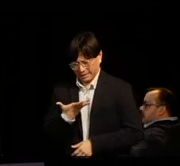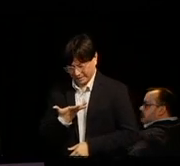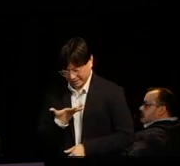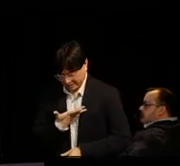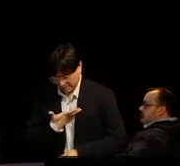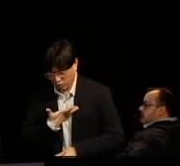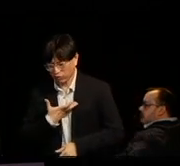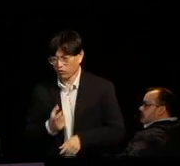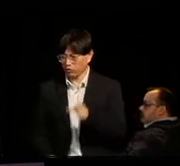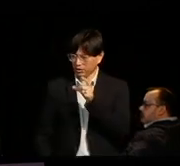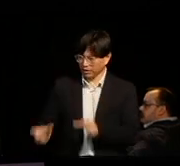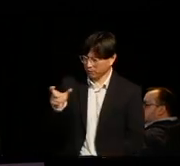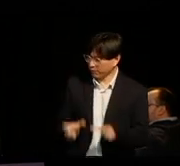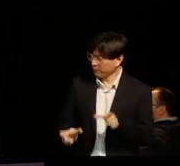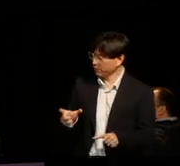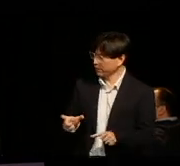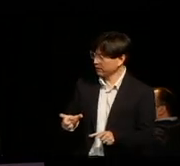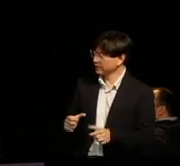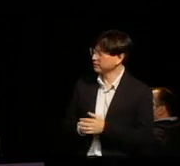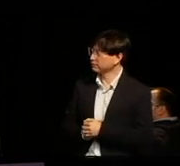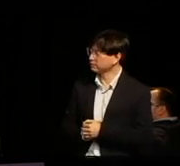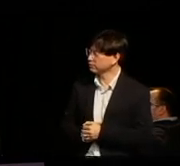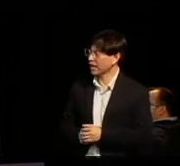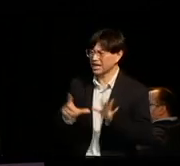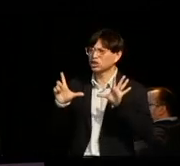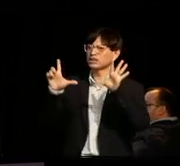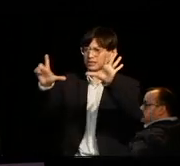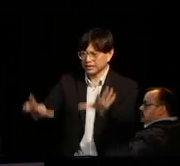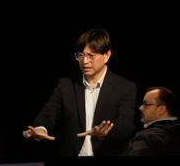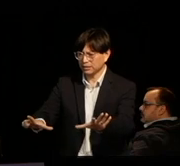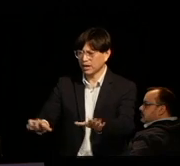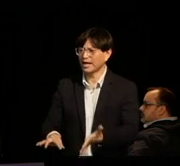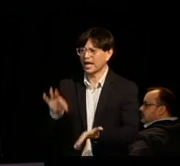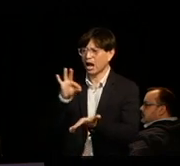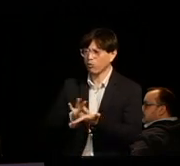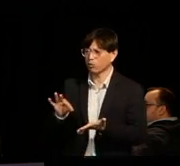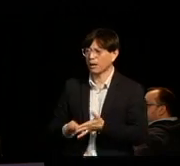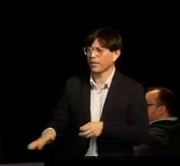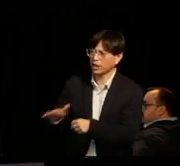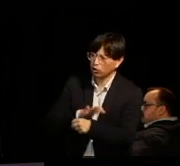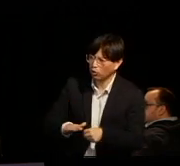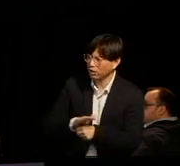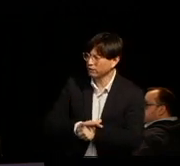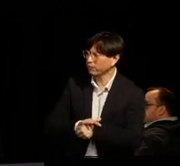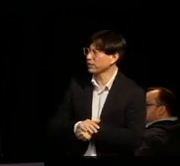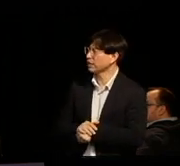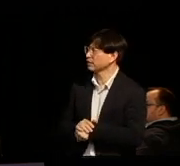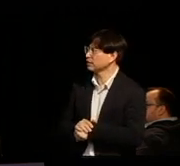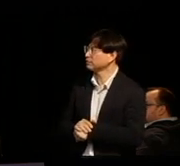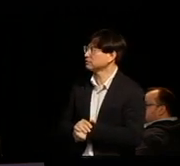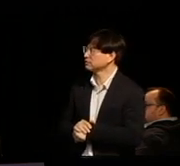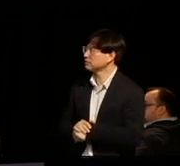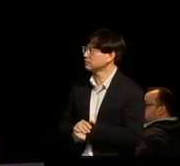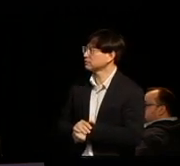con i bambini regolarmente ogni settimana e poi degli appuntamenti con le famiglie va bene uguale ma comunque